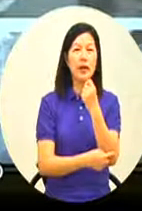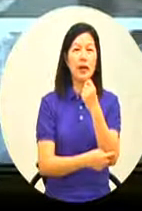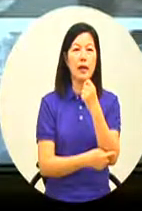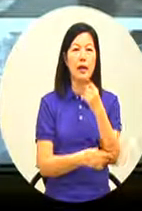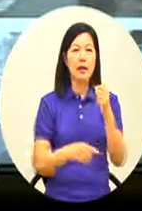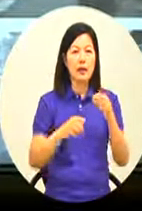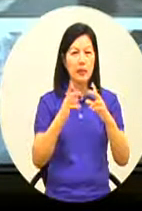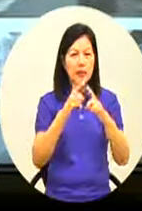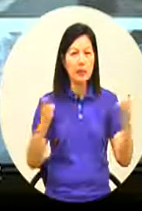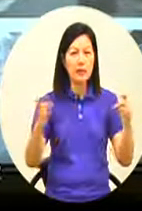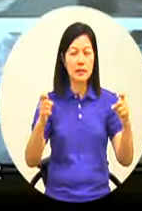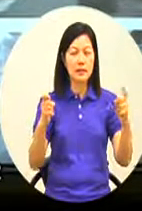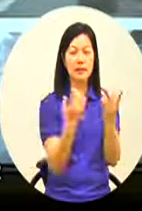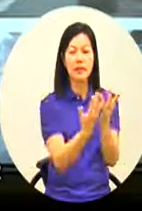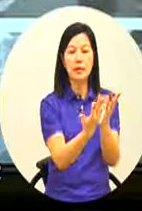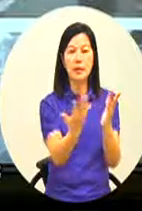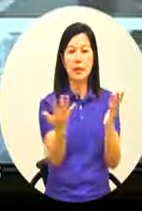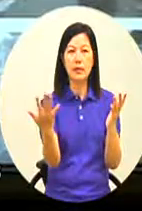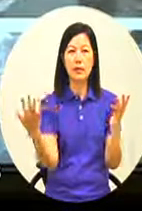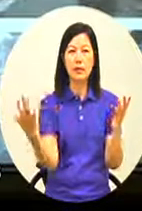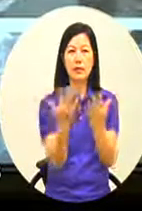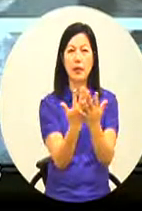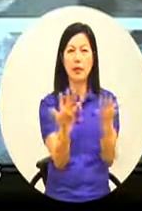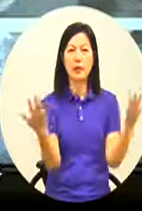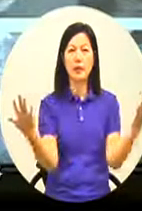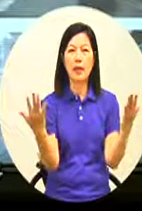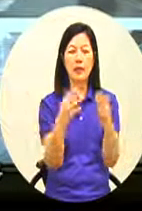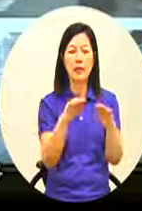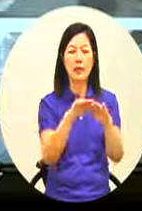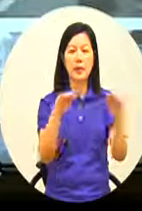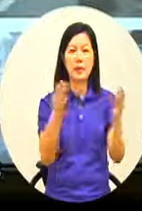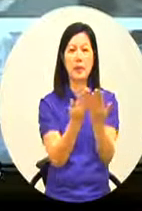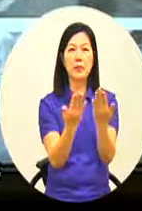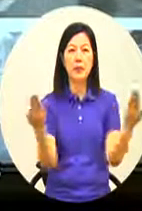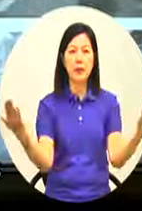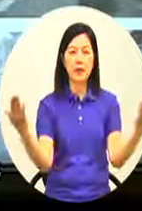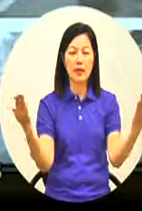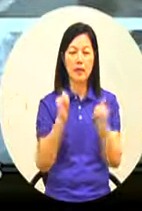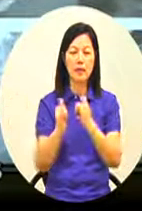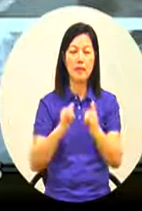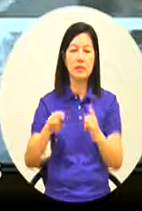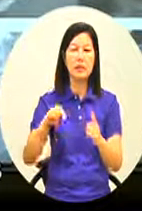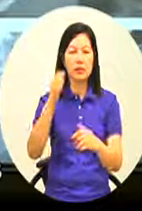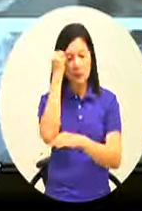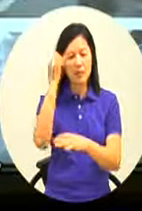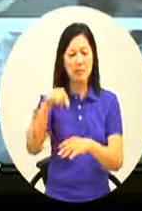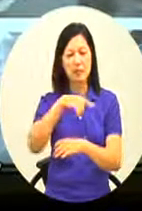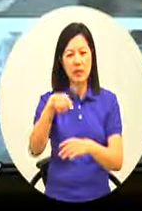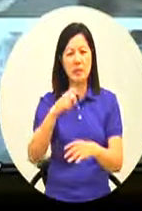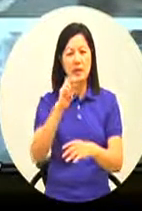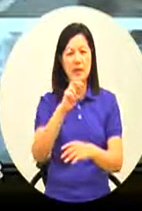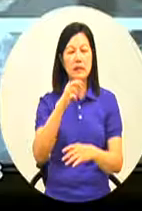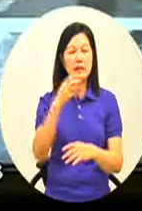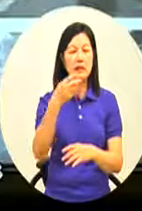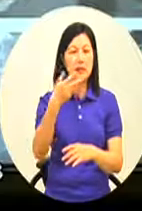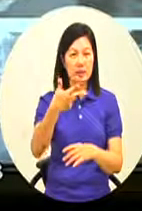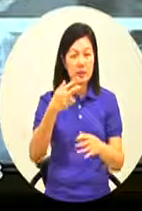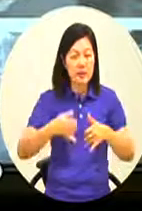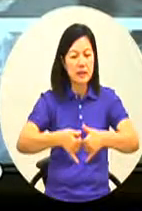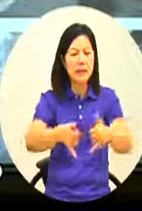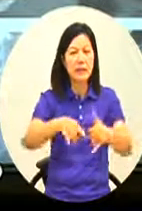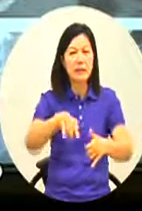有？这里墙在这边，就这样，叫围住了，让这些仁和南街加27巷这的所有的这的住